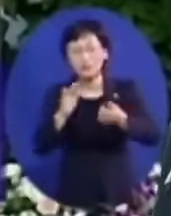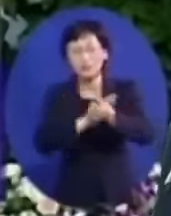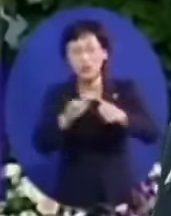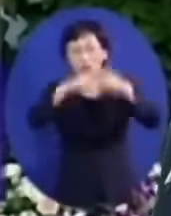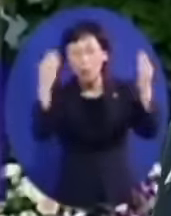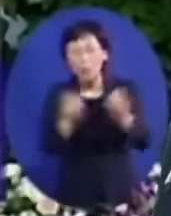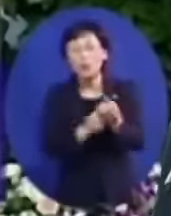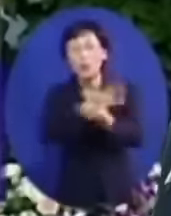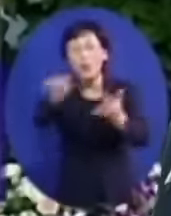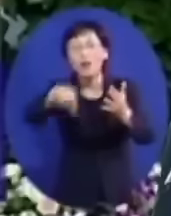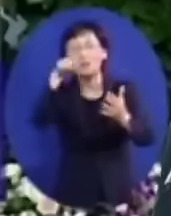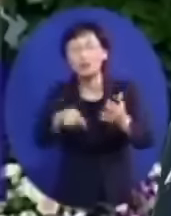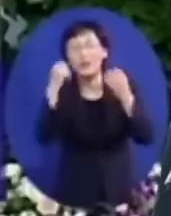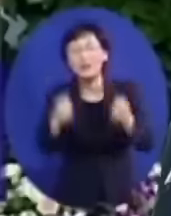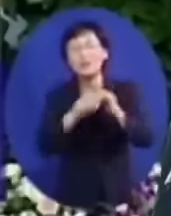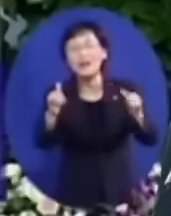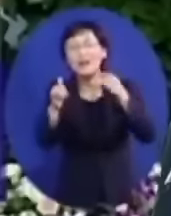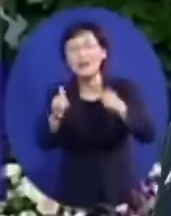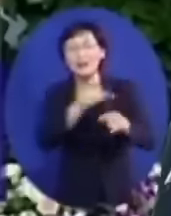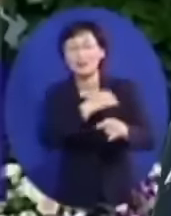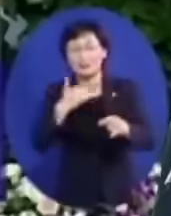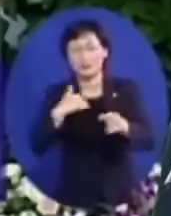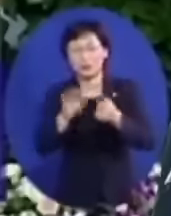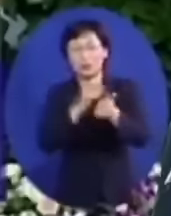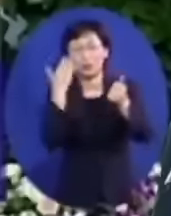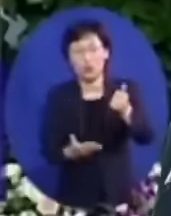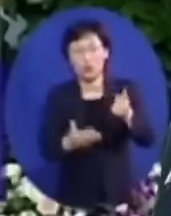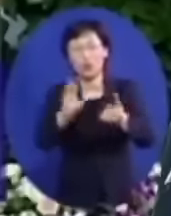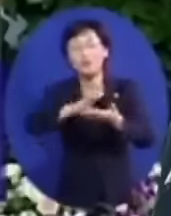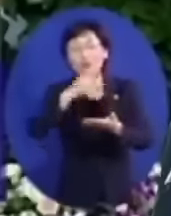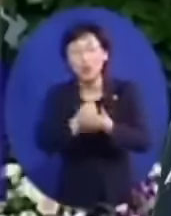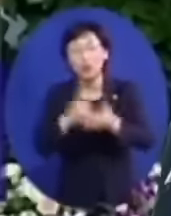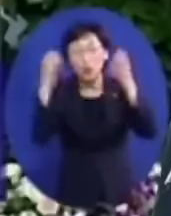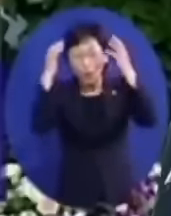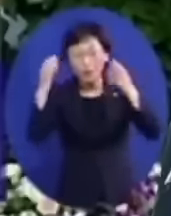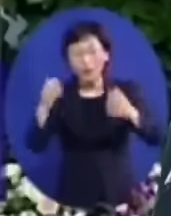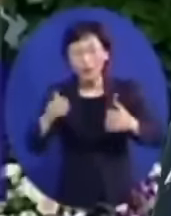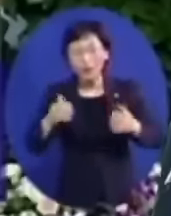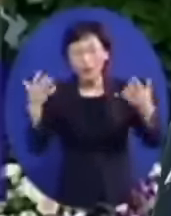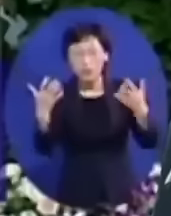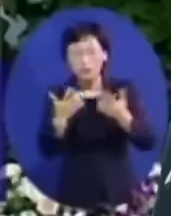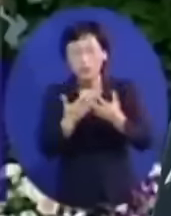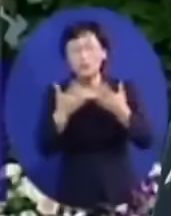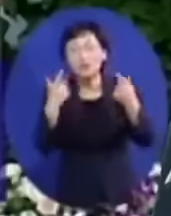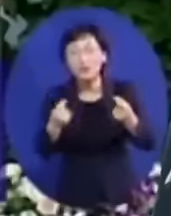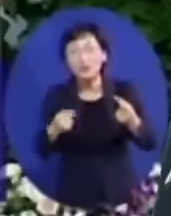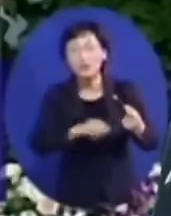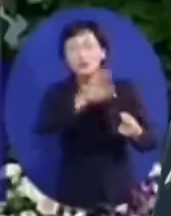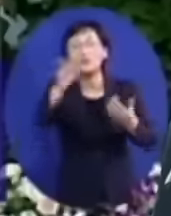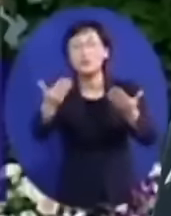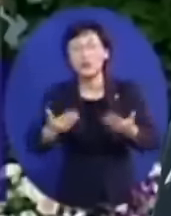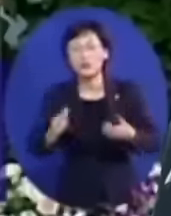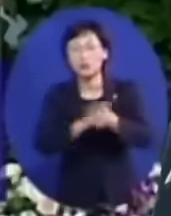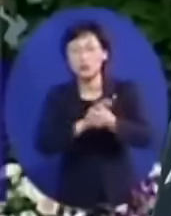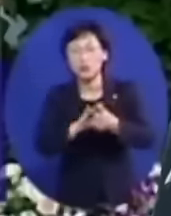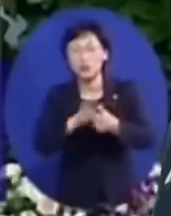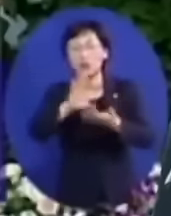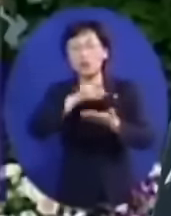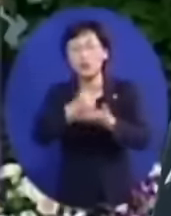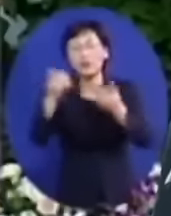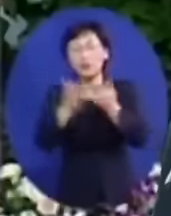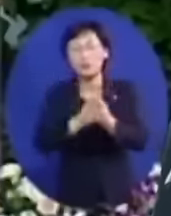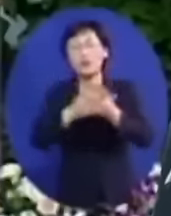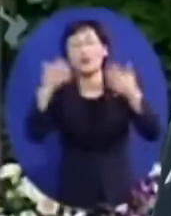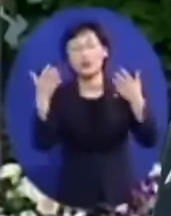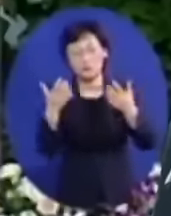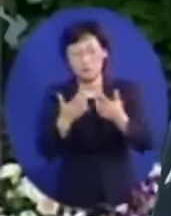있는 자들을 능히 위로하게 하시는도다. 그리스도의 고난이 우리에게 넘친 것 같이 우리가 받는 위로도 그리스도로 말미암아 넘치는도다.